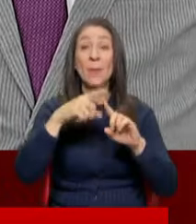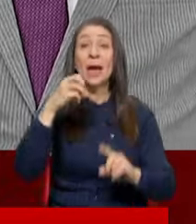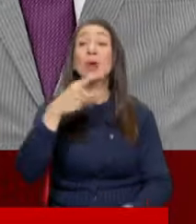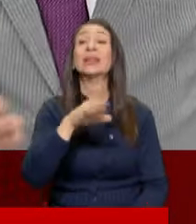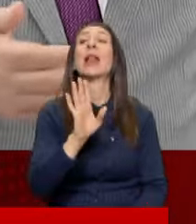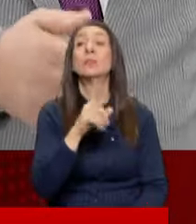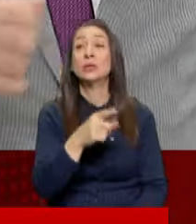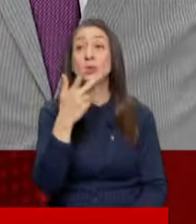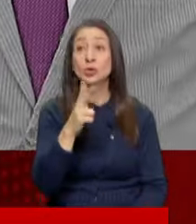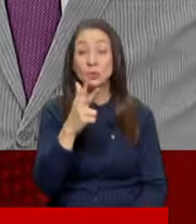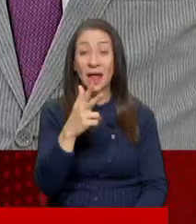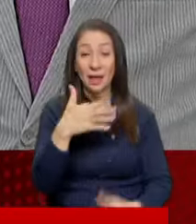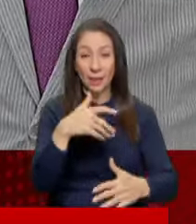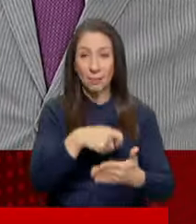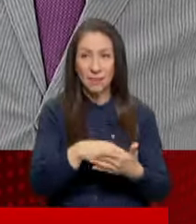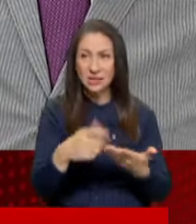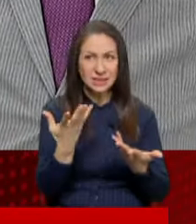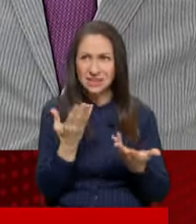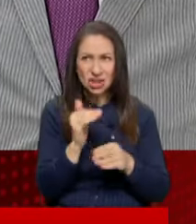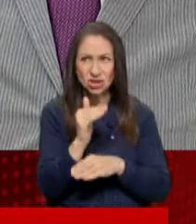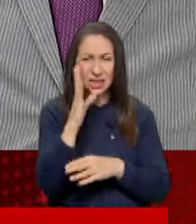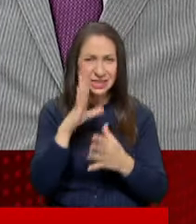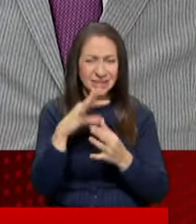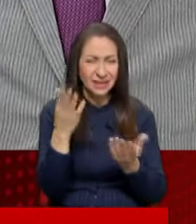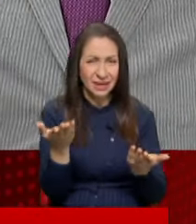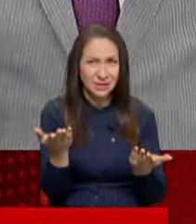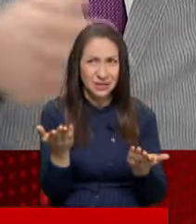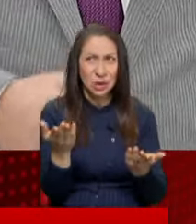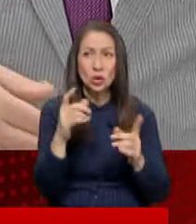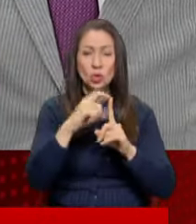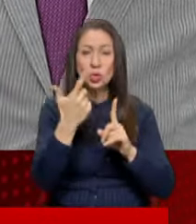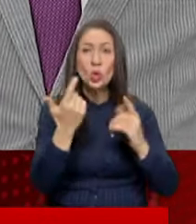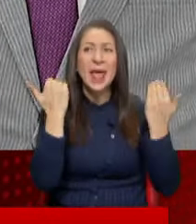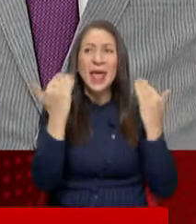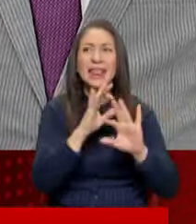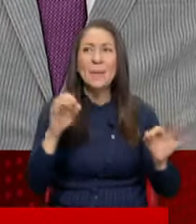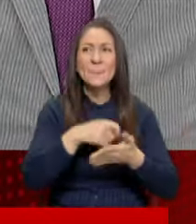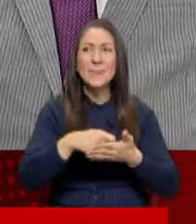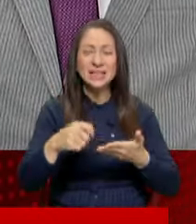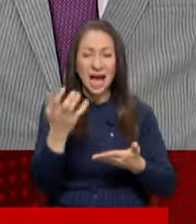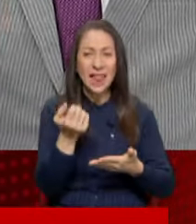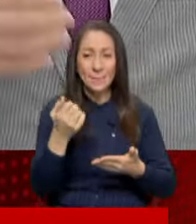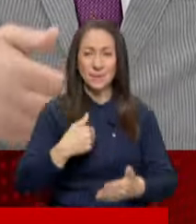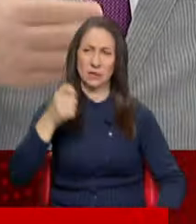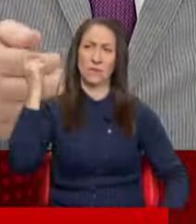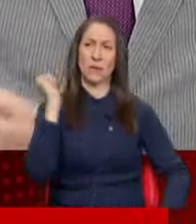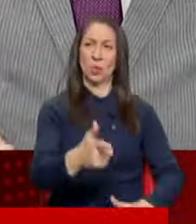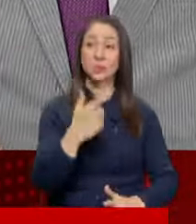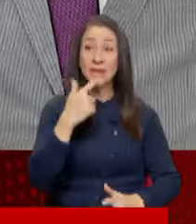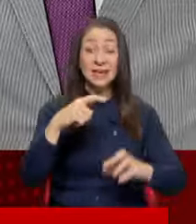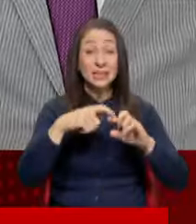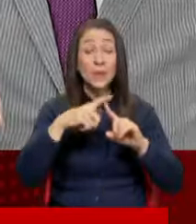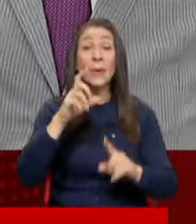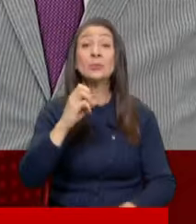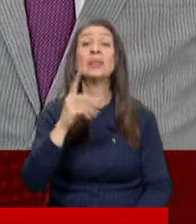Erdoğan değil miydi 3.000 lira engelli maaşıyla nasıl yaşayacak insanlar dul ve yetim maaşını kullanan Biz veriyoruz diyen Recep Tayyip